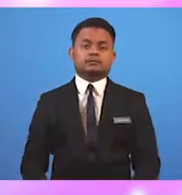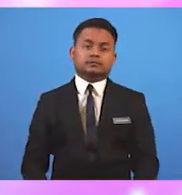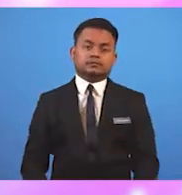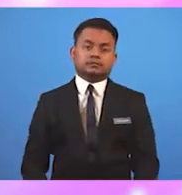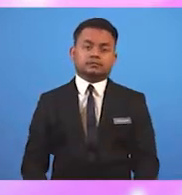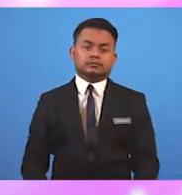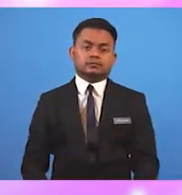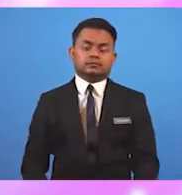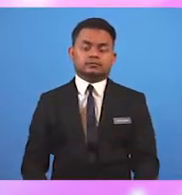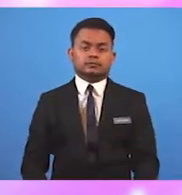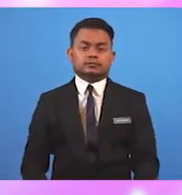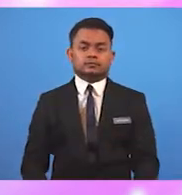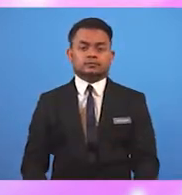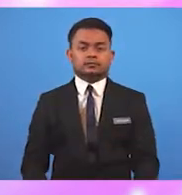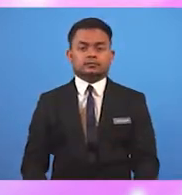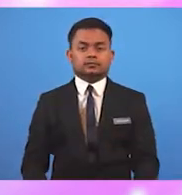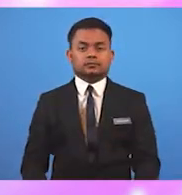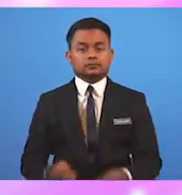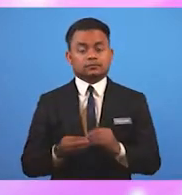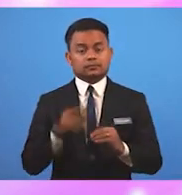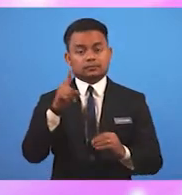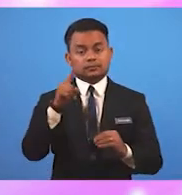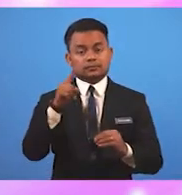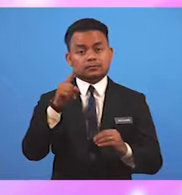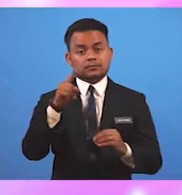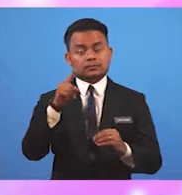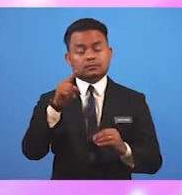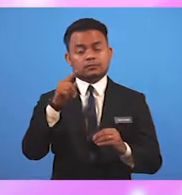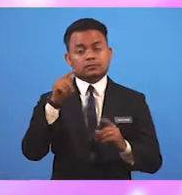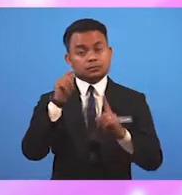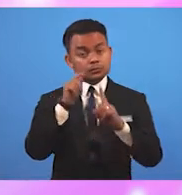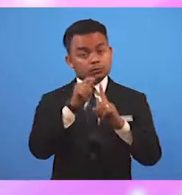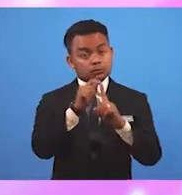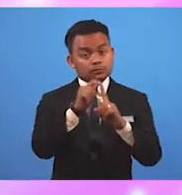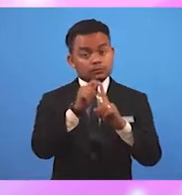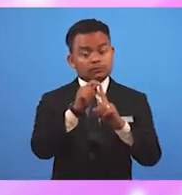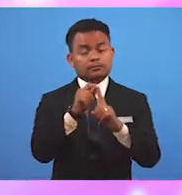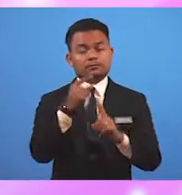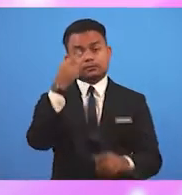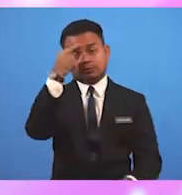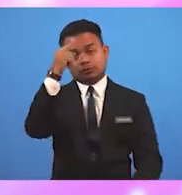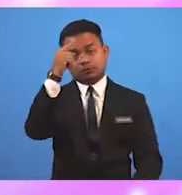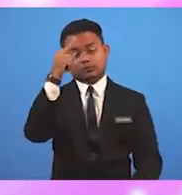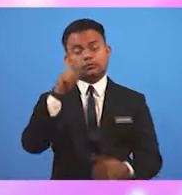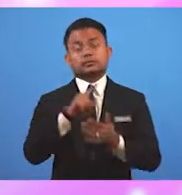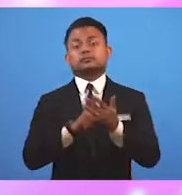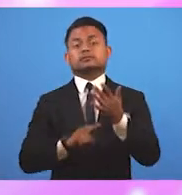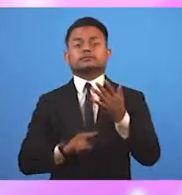yang pertama adalah tujuan persampelan, sama ada untuk analisis